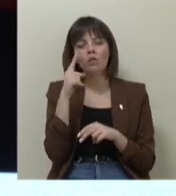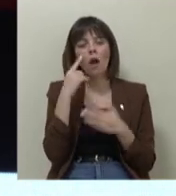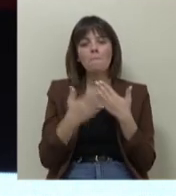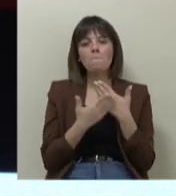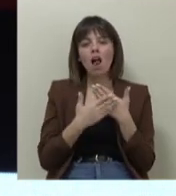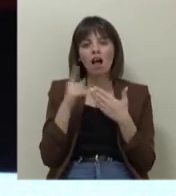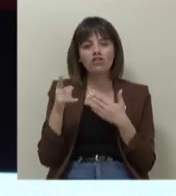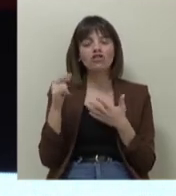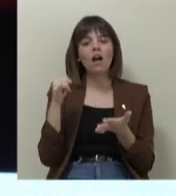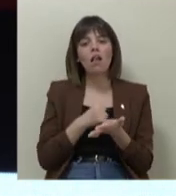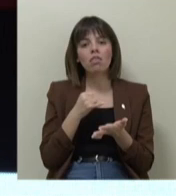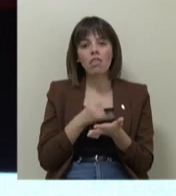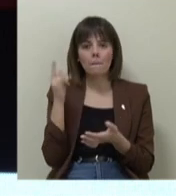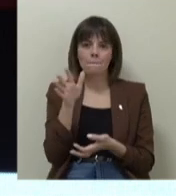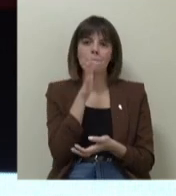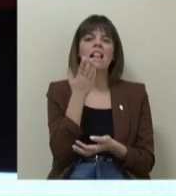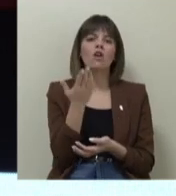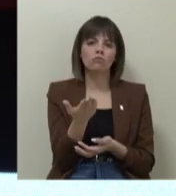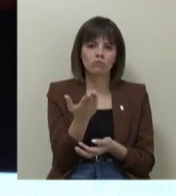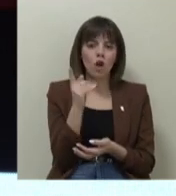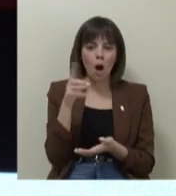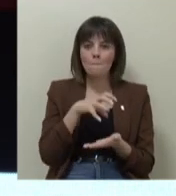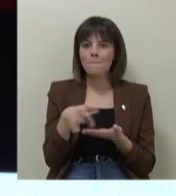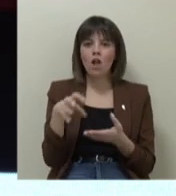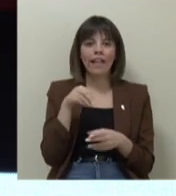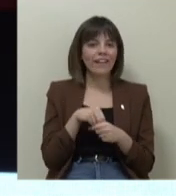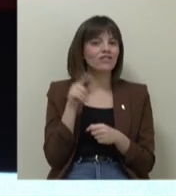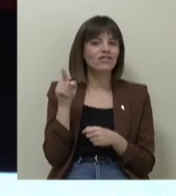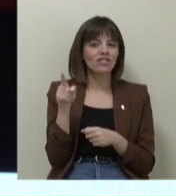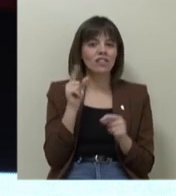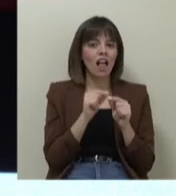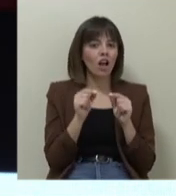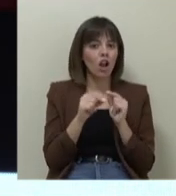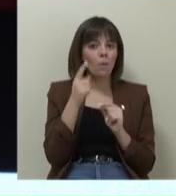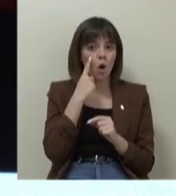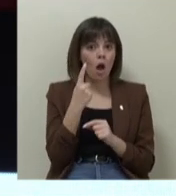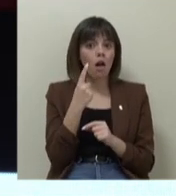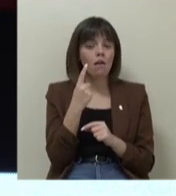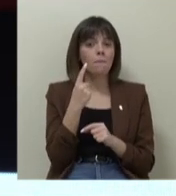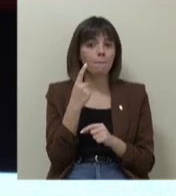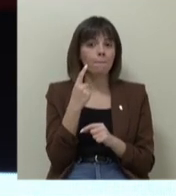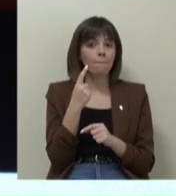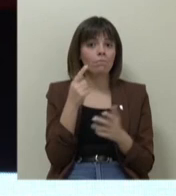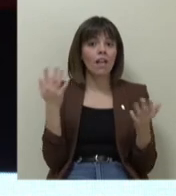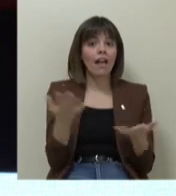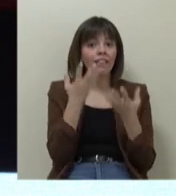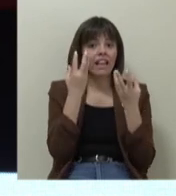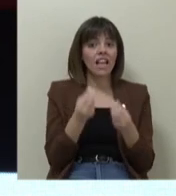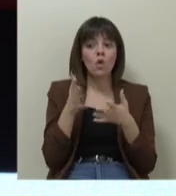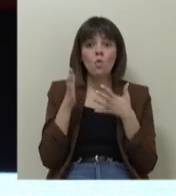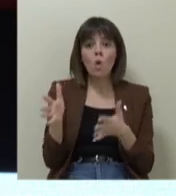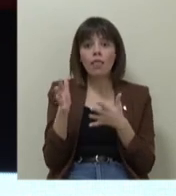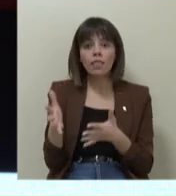Maraş ve Gaziantep biliyorsunuz o bölgenin ekonomik bakımından en iyi